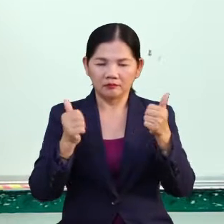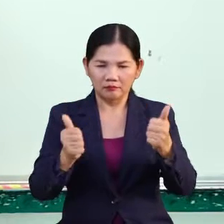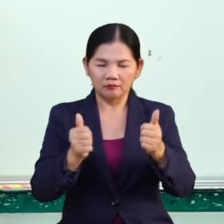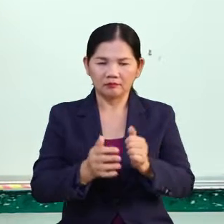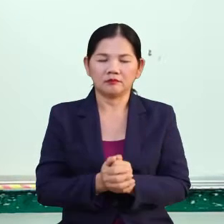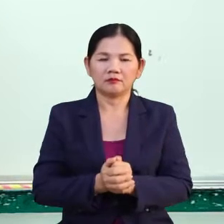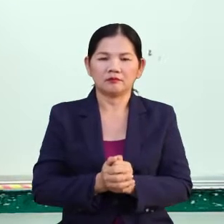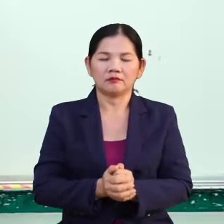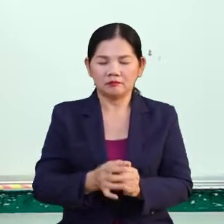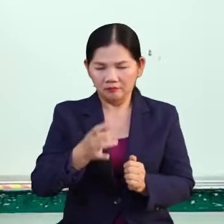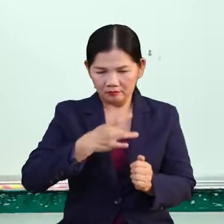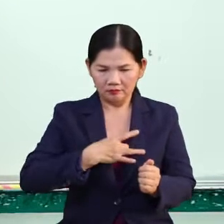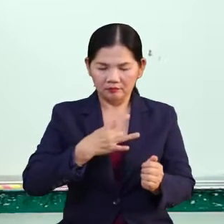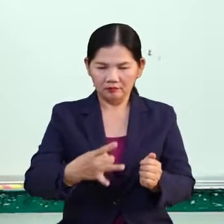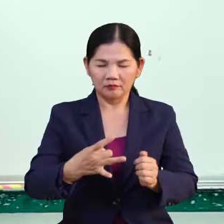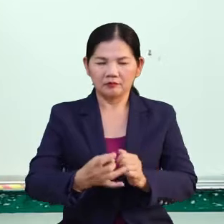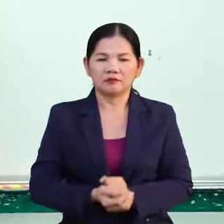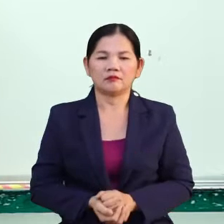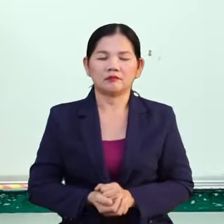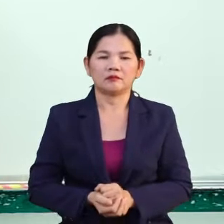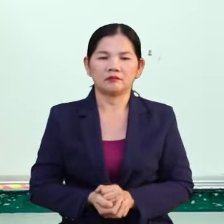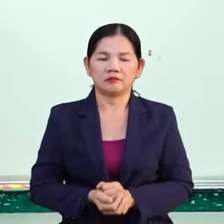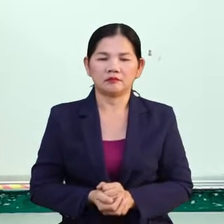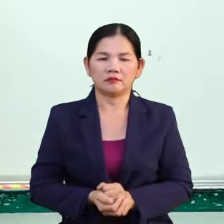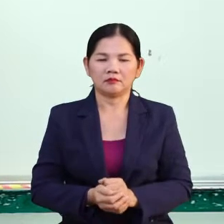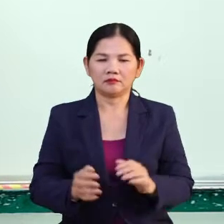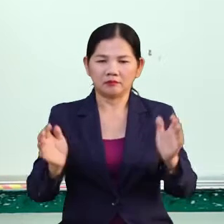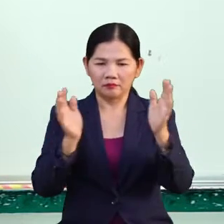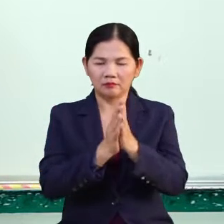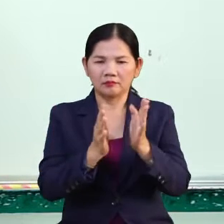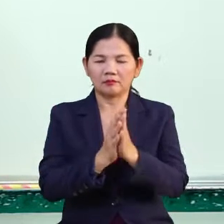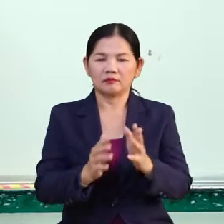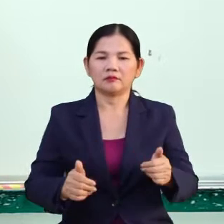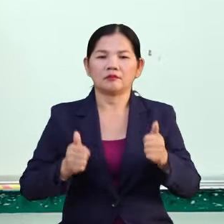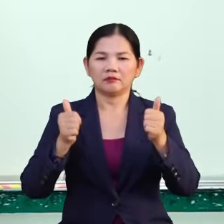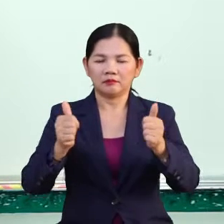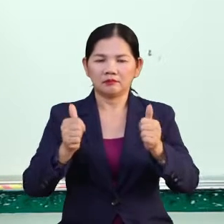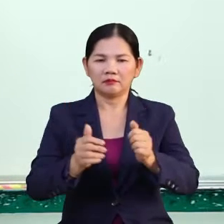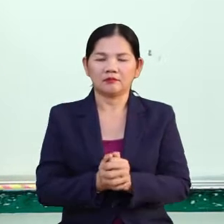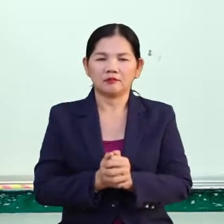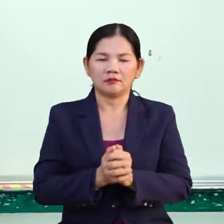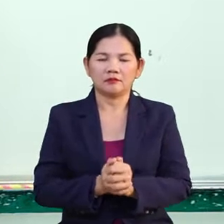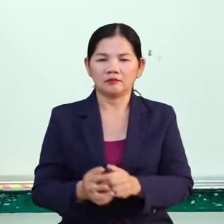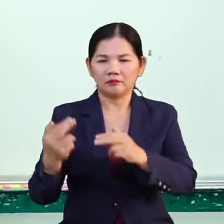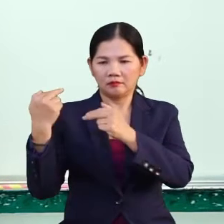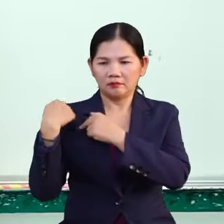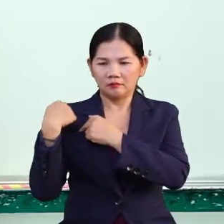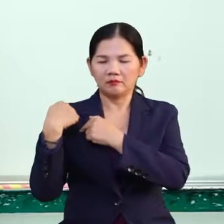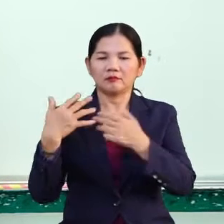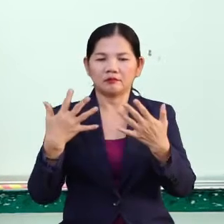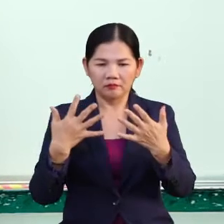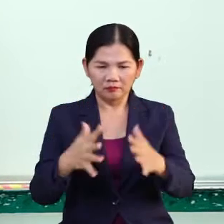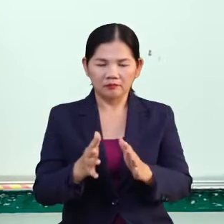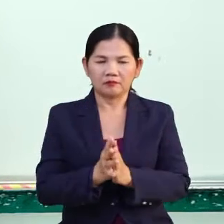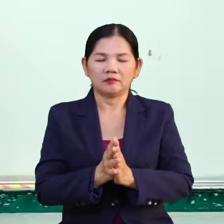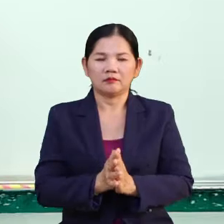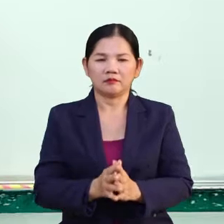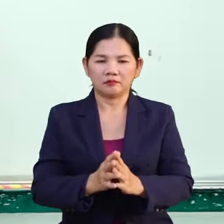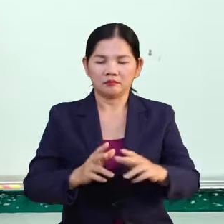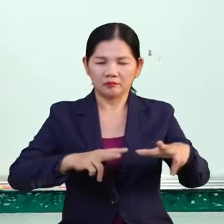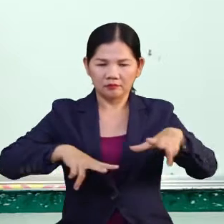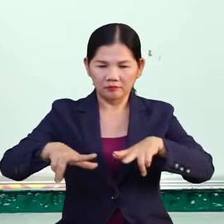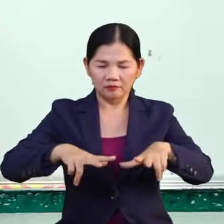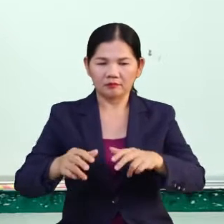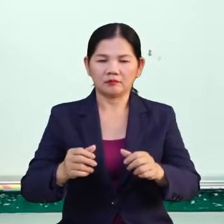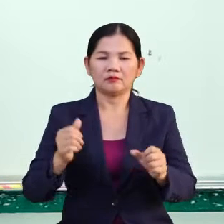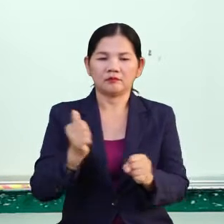ព្រោះអីកូនចាព្រោះទាំងស្នាដៃចាទាំងទង្វើរបស់គាត់ទាំងអត្តចរិតរឹកពីរប